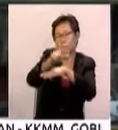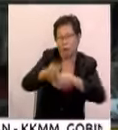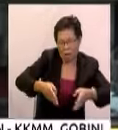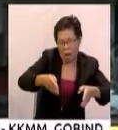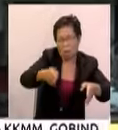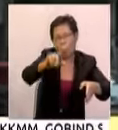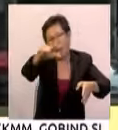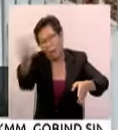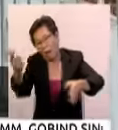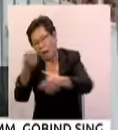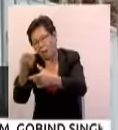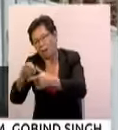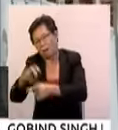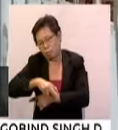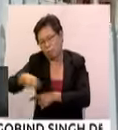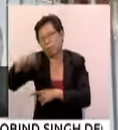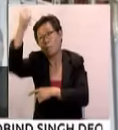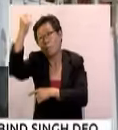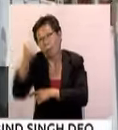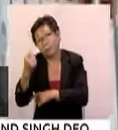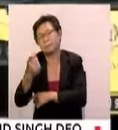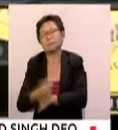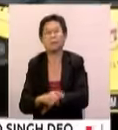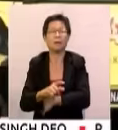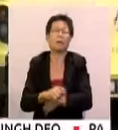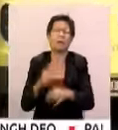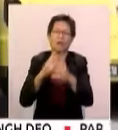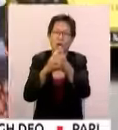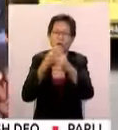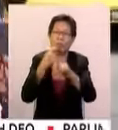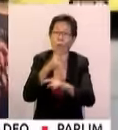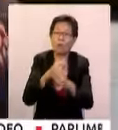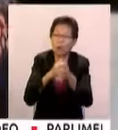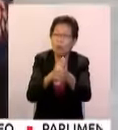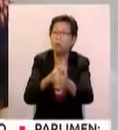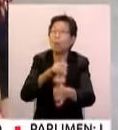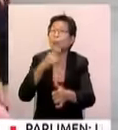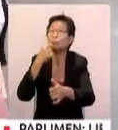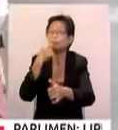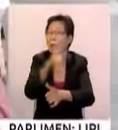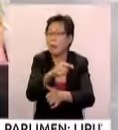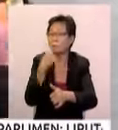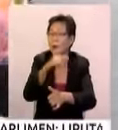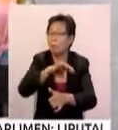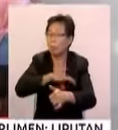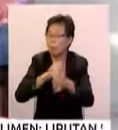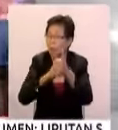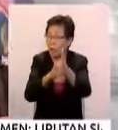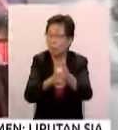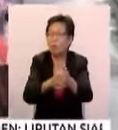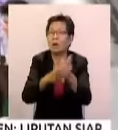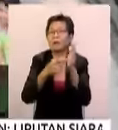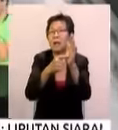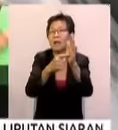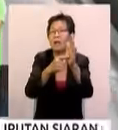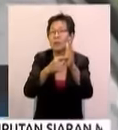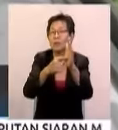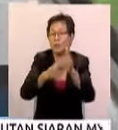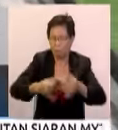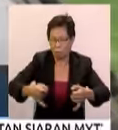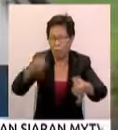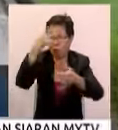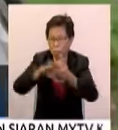laluan alternatif atau pengangkutan awam. Selain mematuhi arahan polis trafik dan tanda-tanda lalu lintas untuk keselamatan